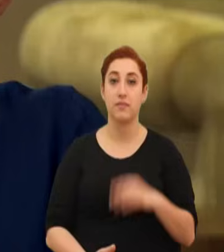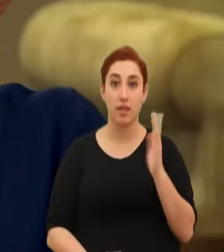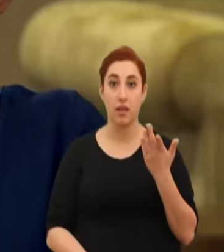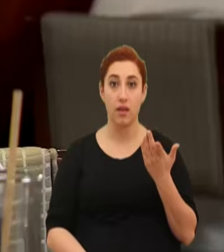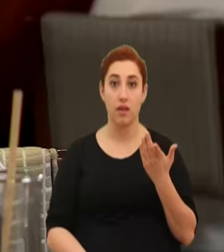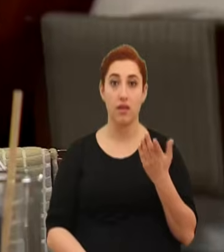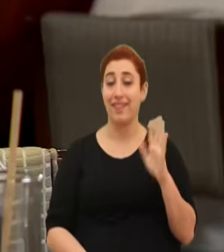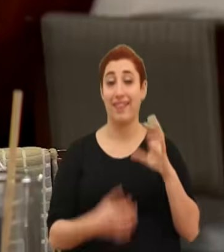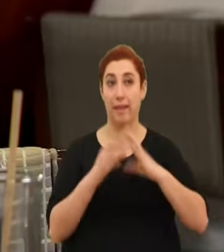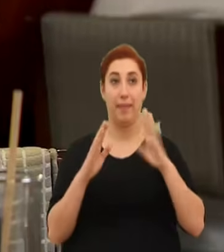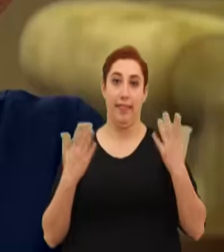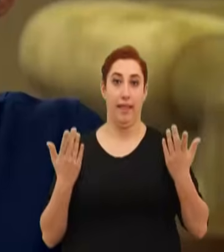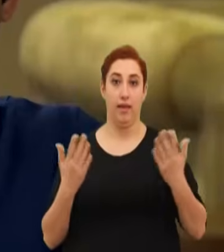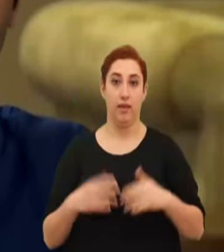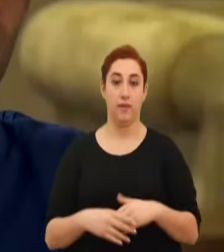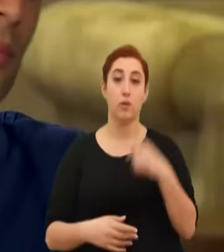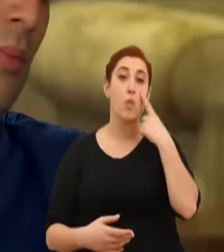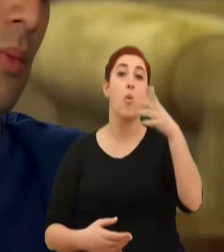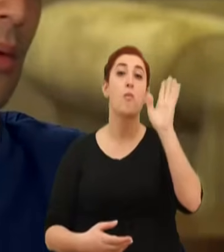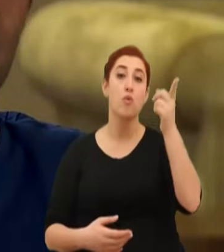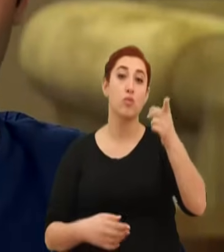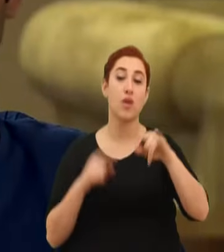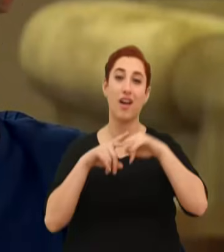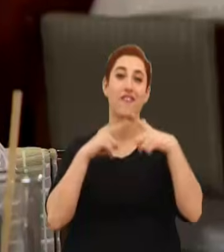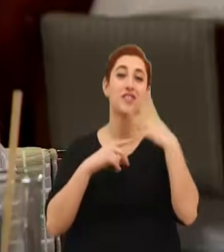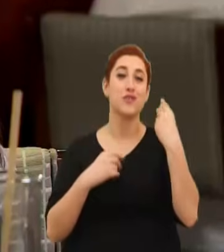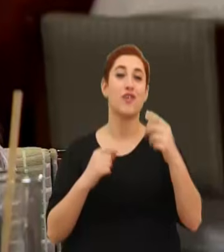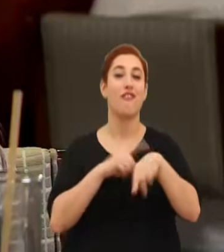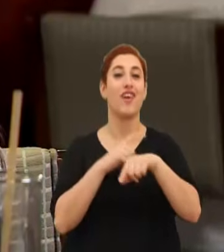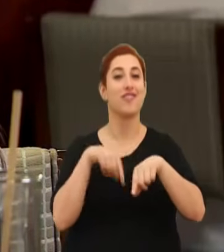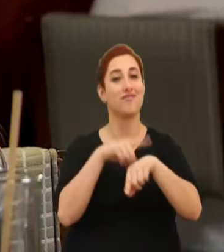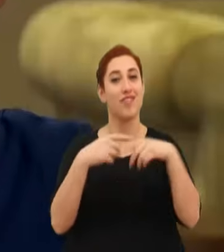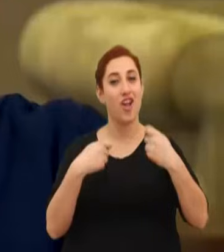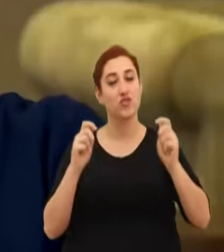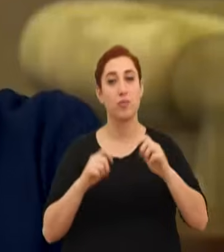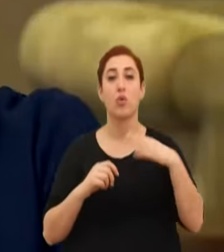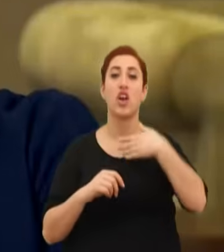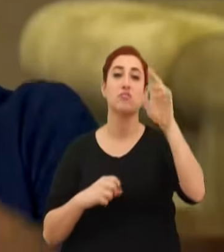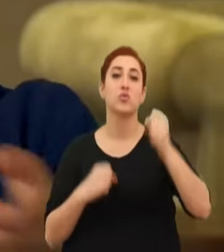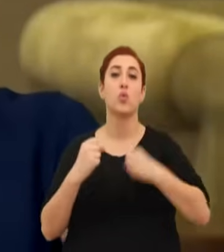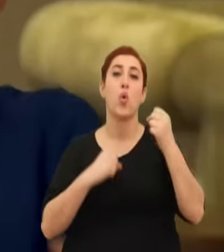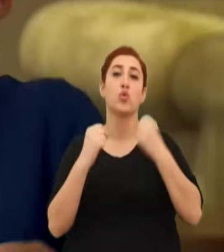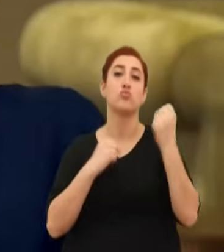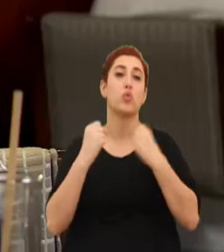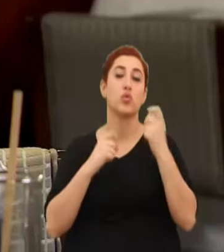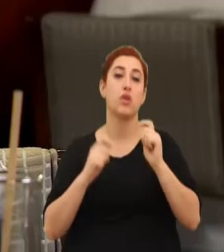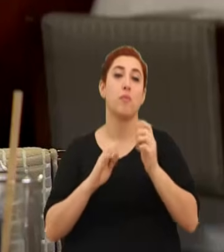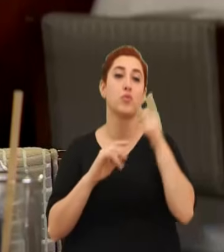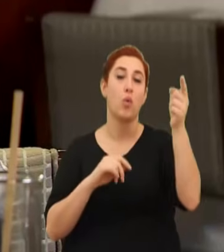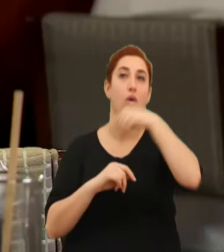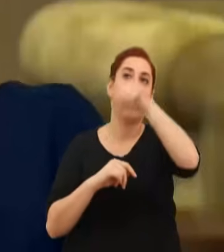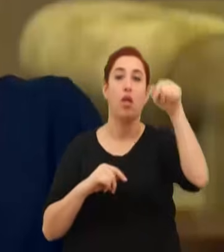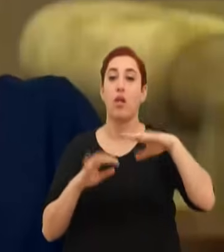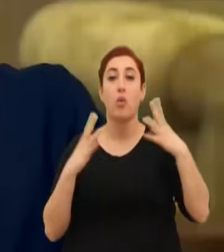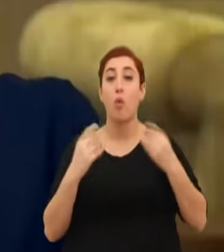Allah. Ne? Ne demek ne? Görmüyor musun Hakan'la Filiz'i? Ne kadar güzel vakit geçiriyorlar. Ya gitmiş koşmuşlar, koşuşturmuşlar oradan